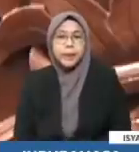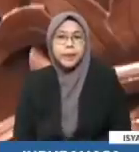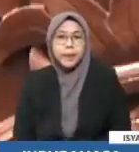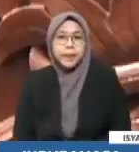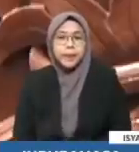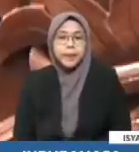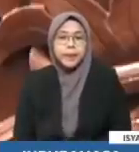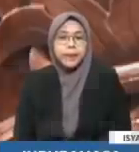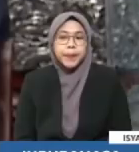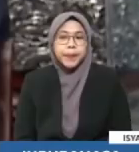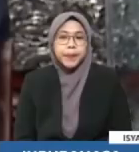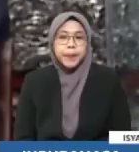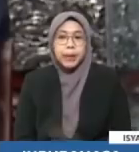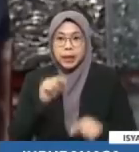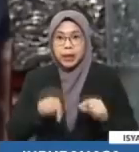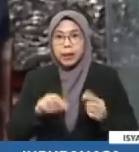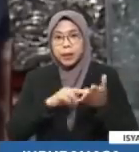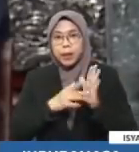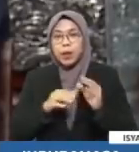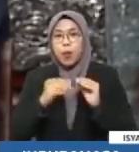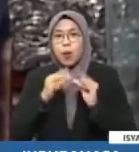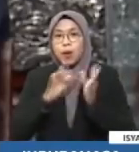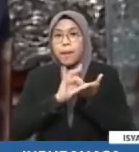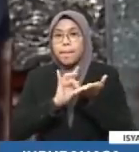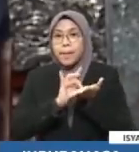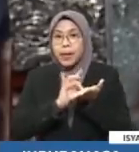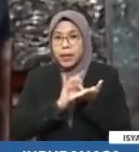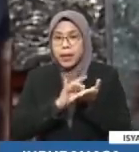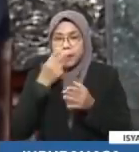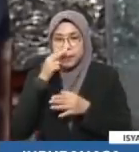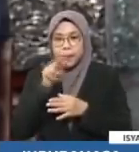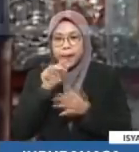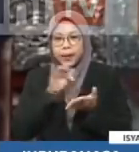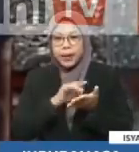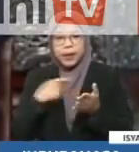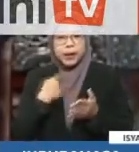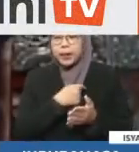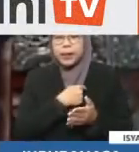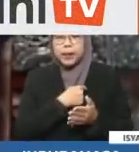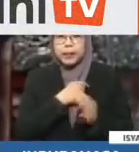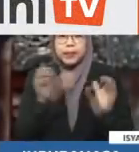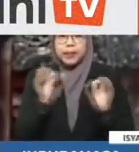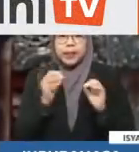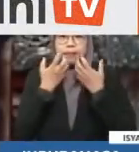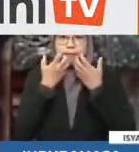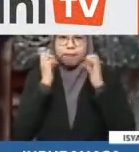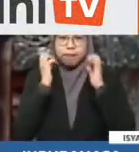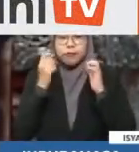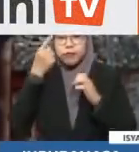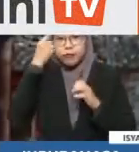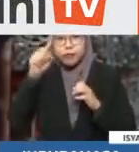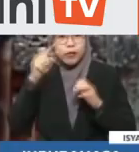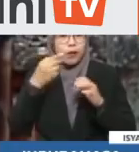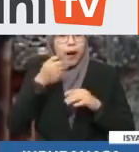ia lebih kepada medical punya apa-apa dengan nah Kakbah kami tidak saat kebakaran